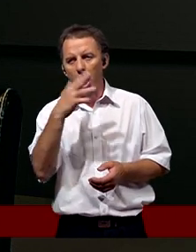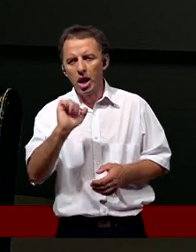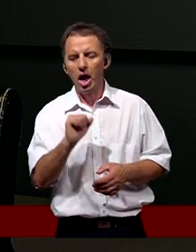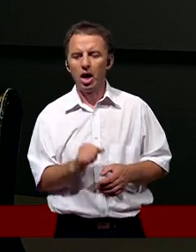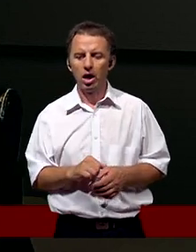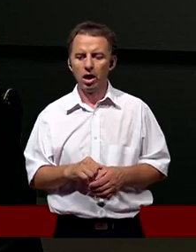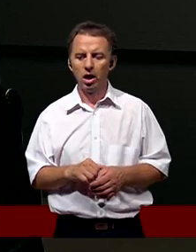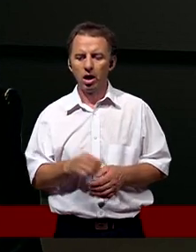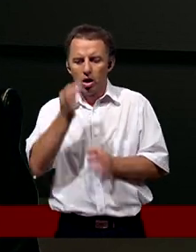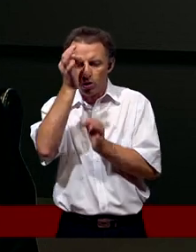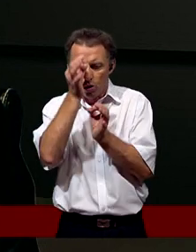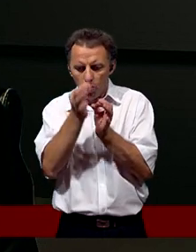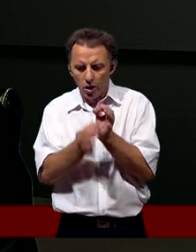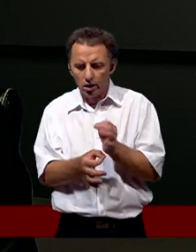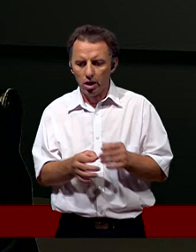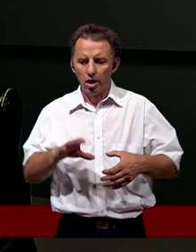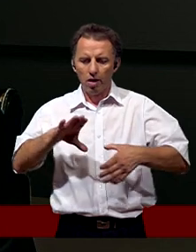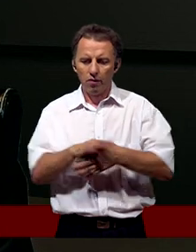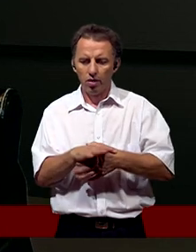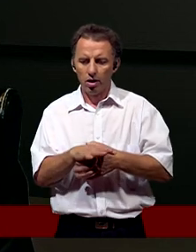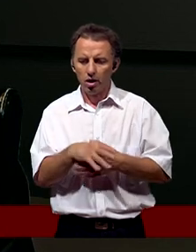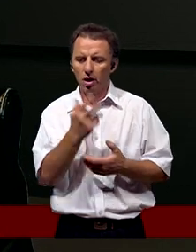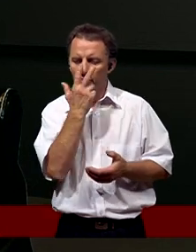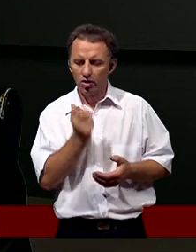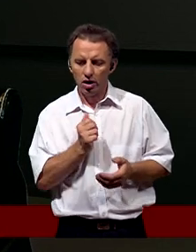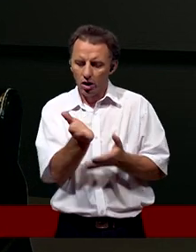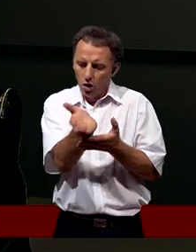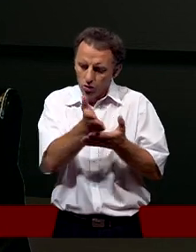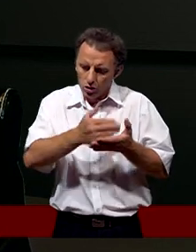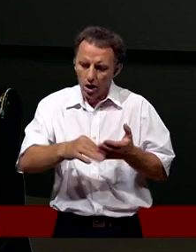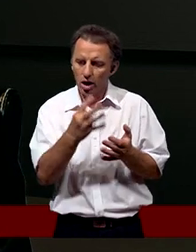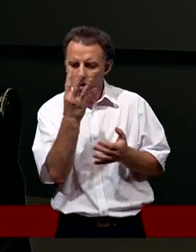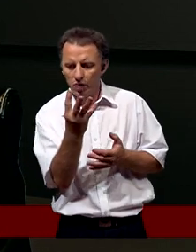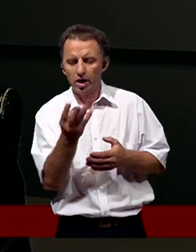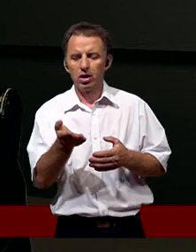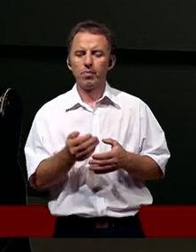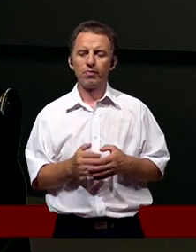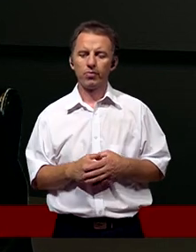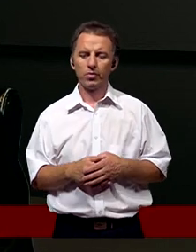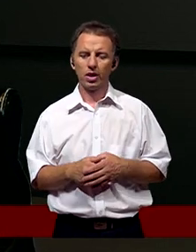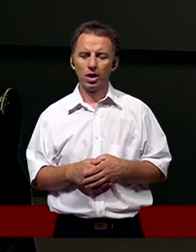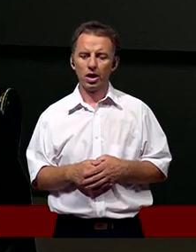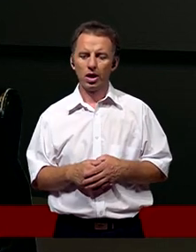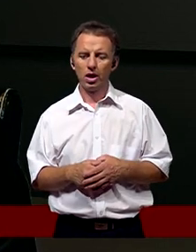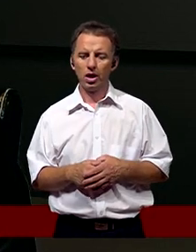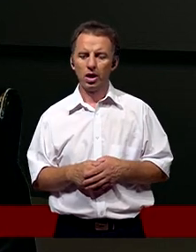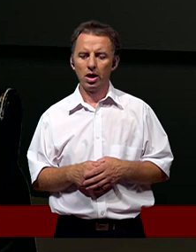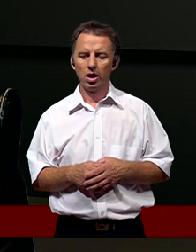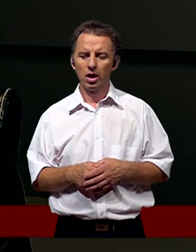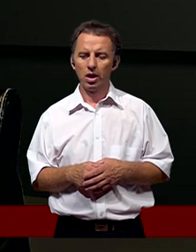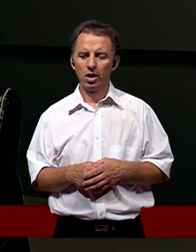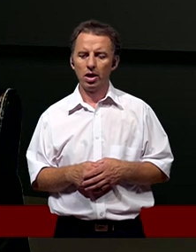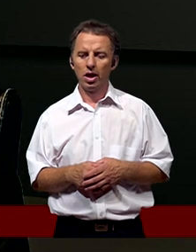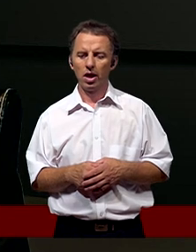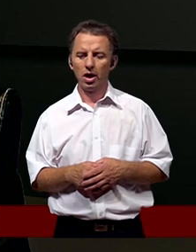Jana, tam dokładnie w bodajże w 4 rozdziale, tak,